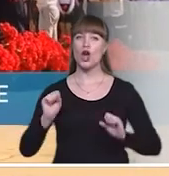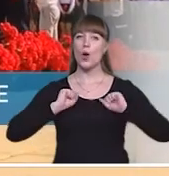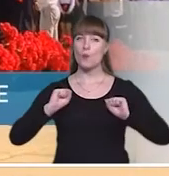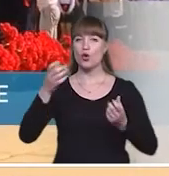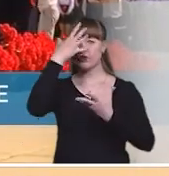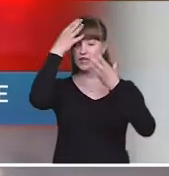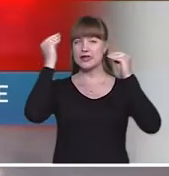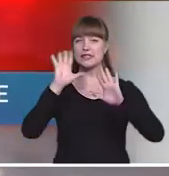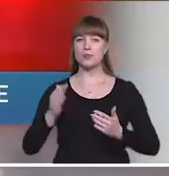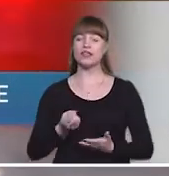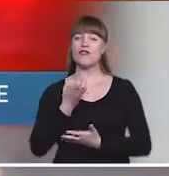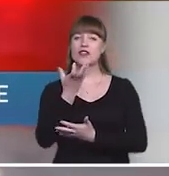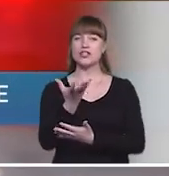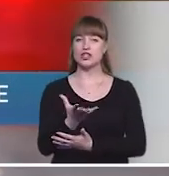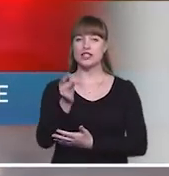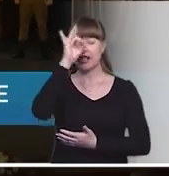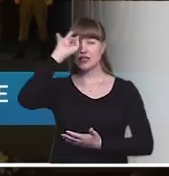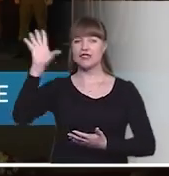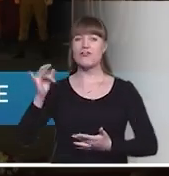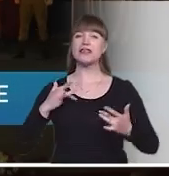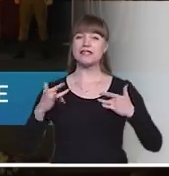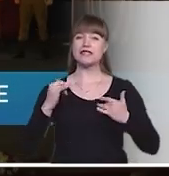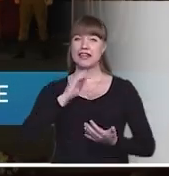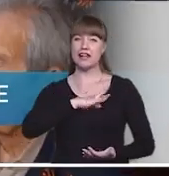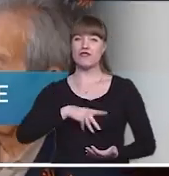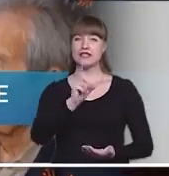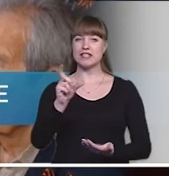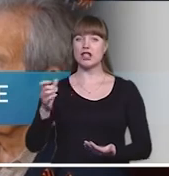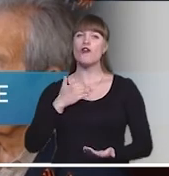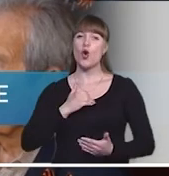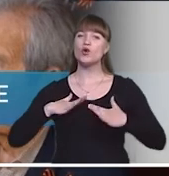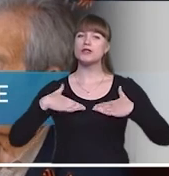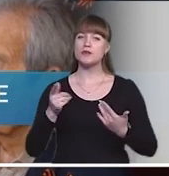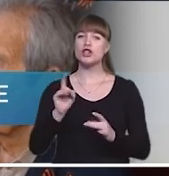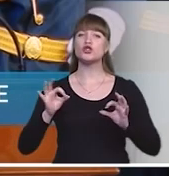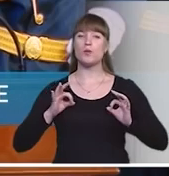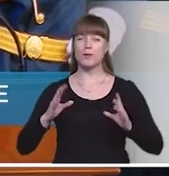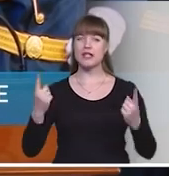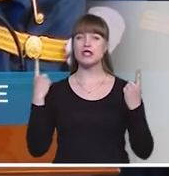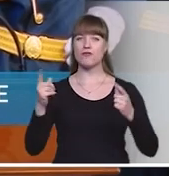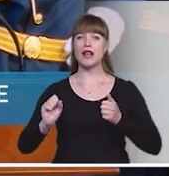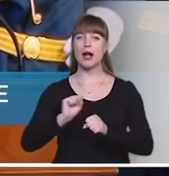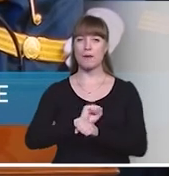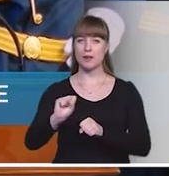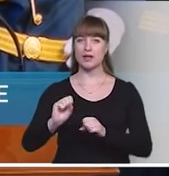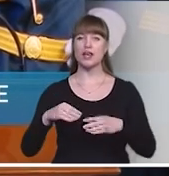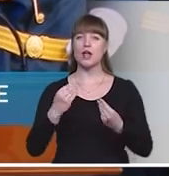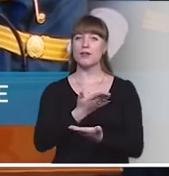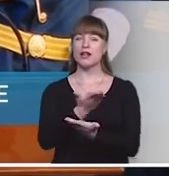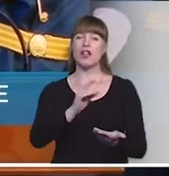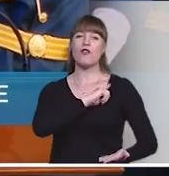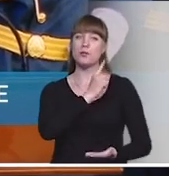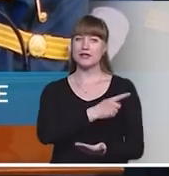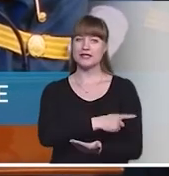Подвиги не забыты, возложение гирлянды славы и концерт для ветеранов. Хочется пожелать, чтобы праздник Великой Победы придал вам